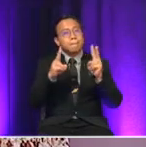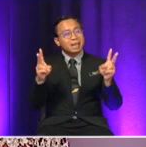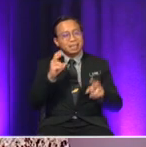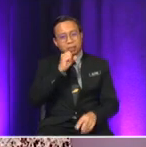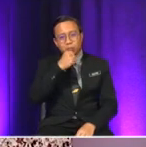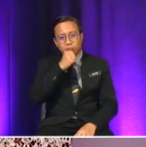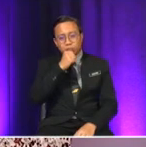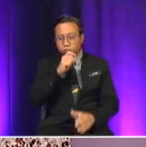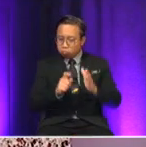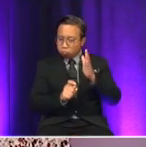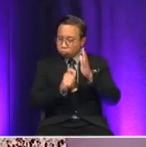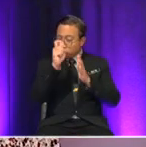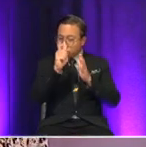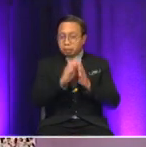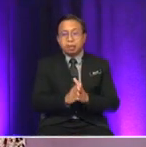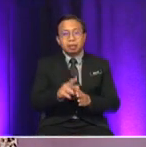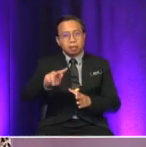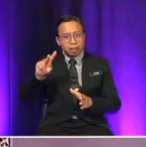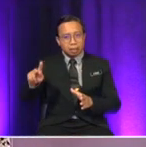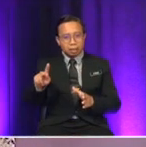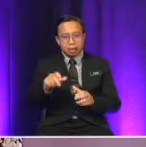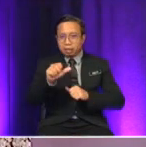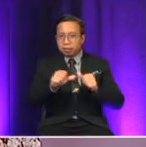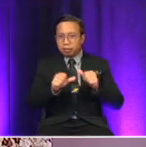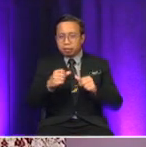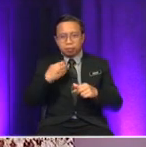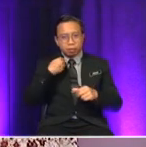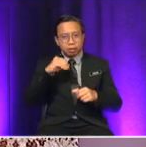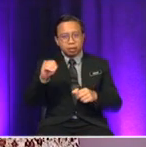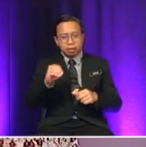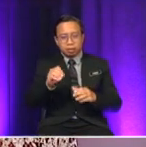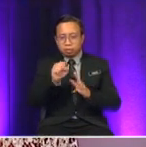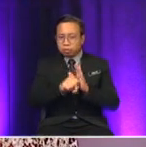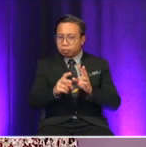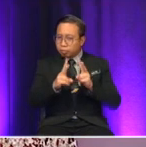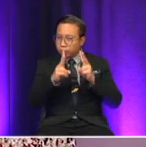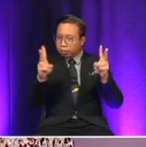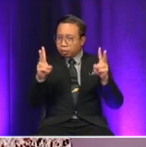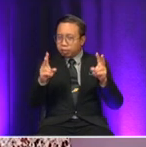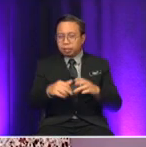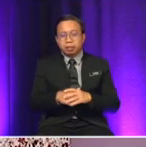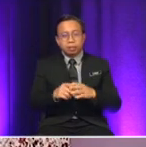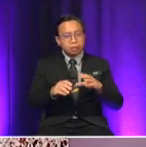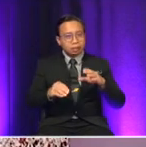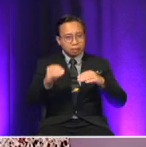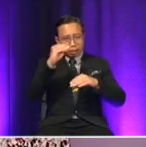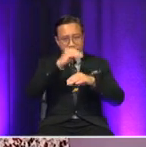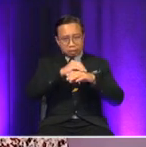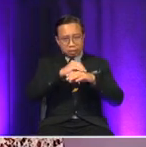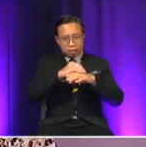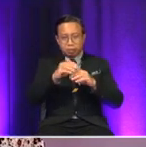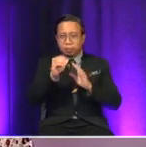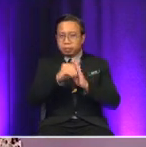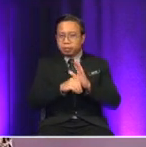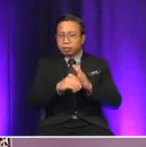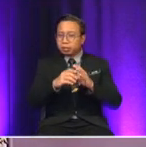umur kanak-kanak itu, maka aktiviti mereka juga semakin semakin meningkat dan juga semakin mencabar.